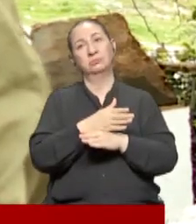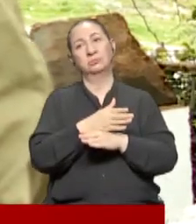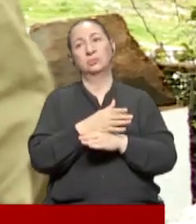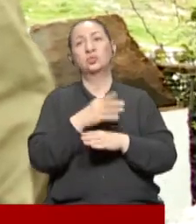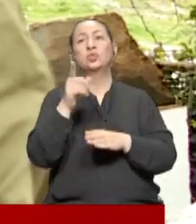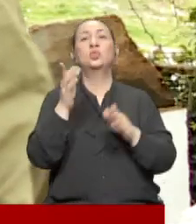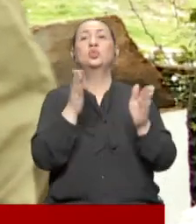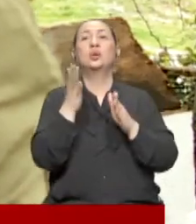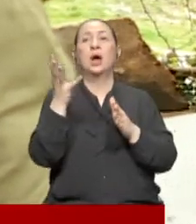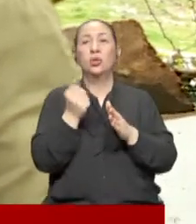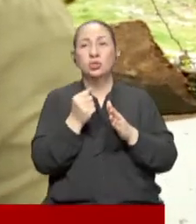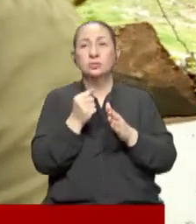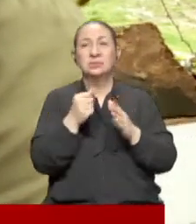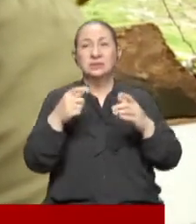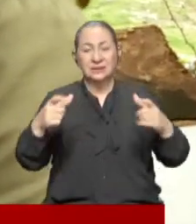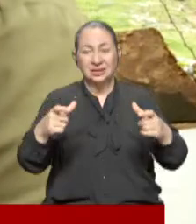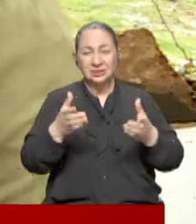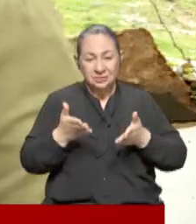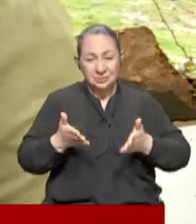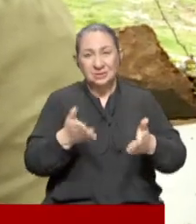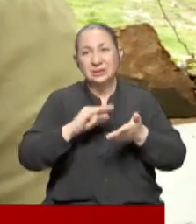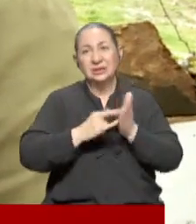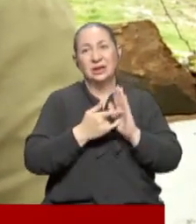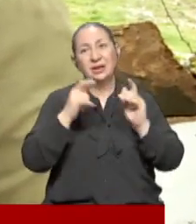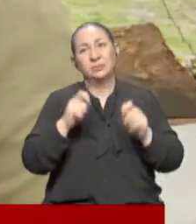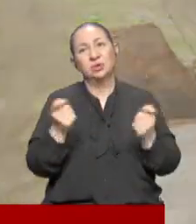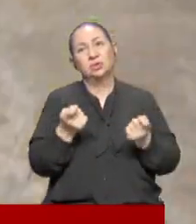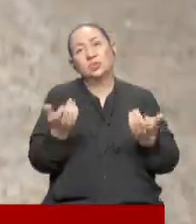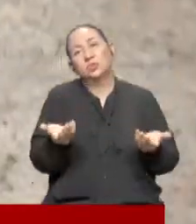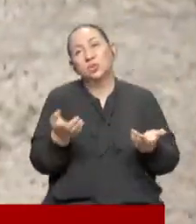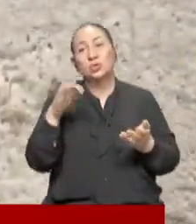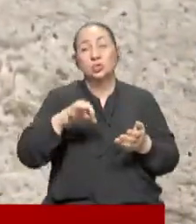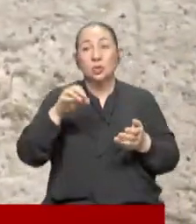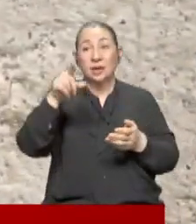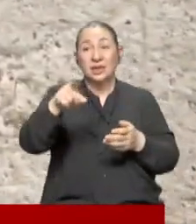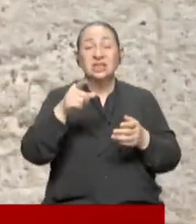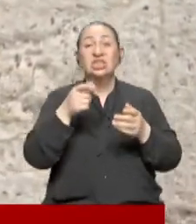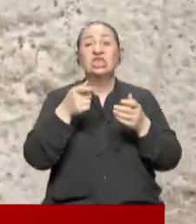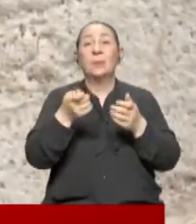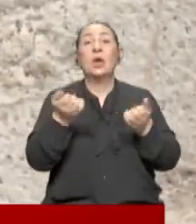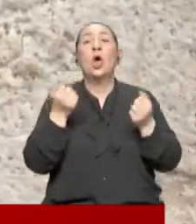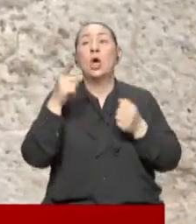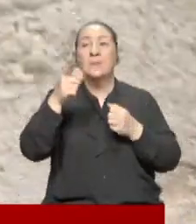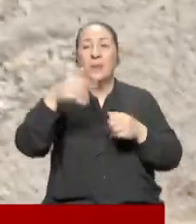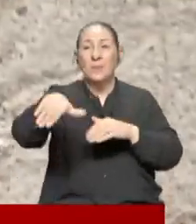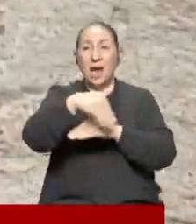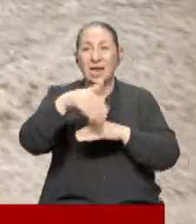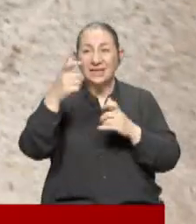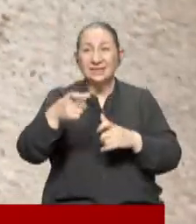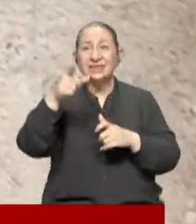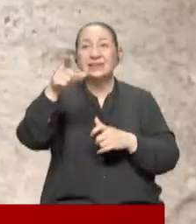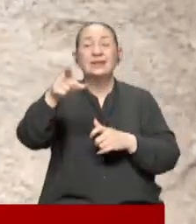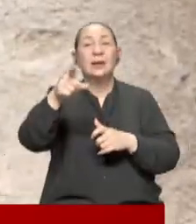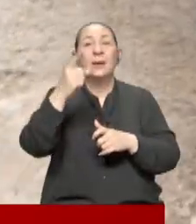şey alıyorum Bunu alıyorum işte Tanrı var onu böyle İdare etmeye çalışıyoruz biz de şu anda Çekmeköy'de bir mahalledeyiz